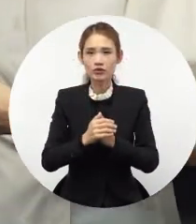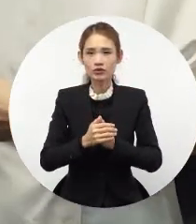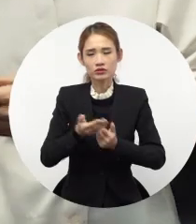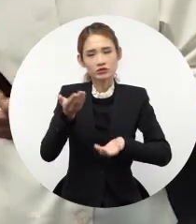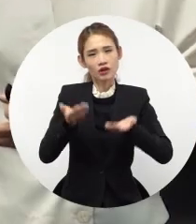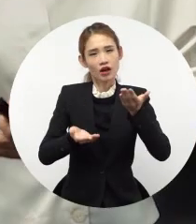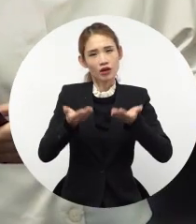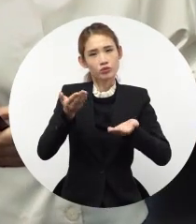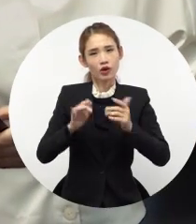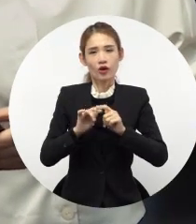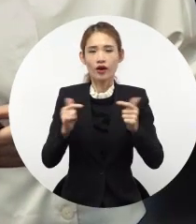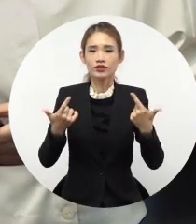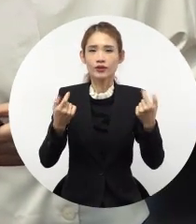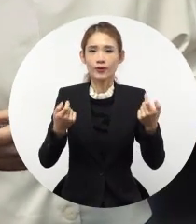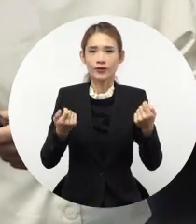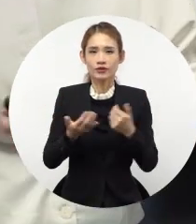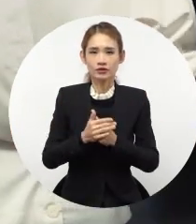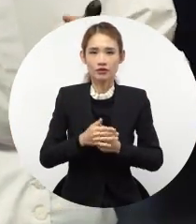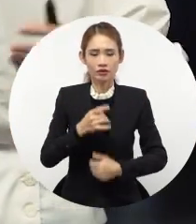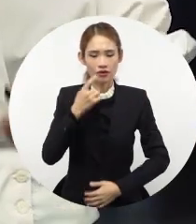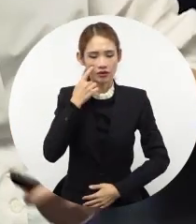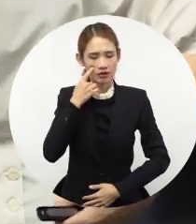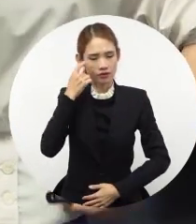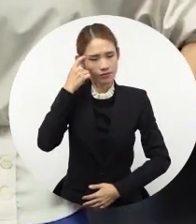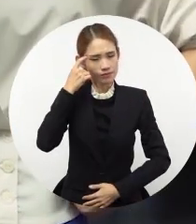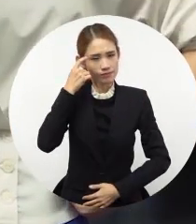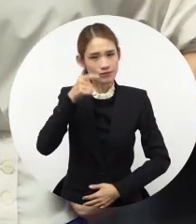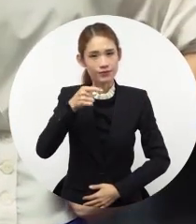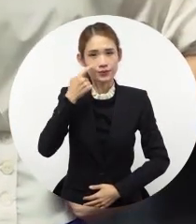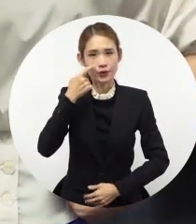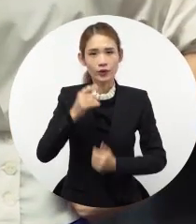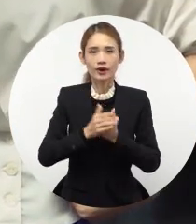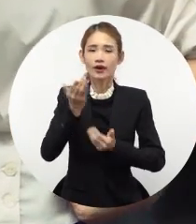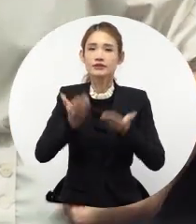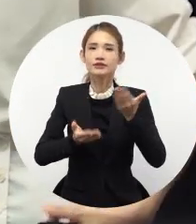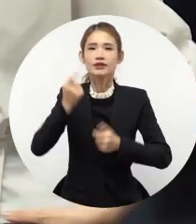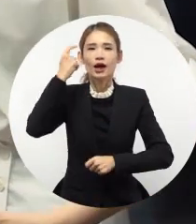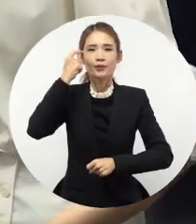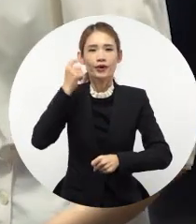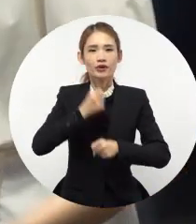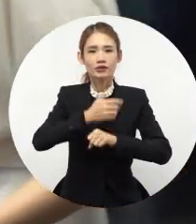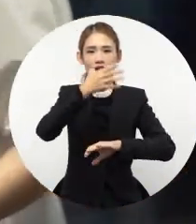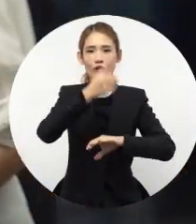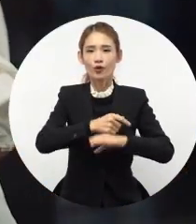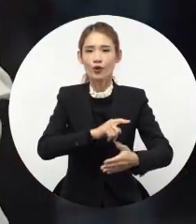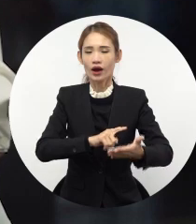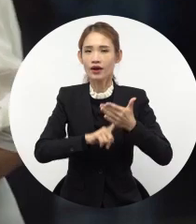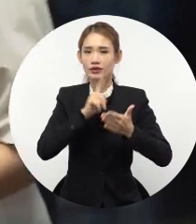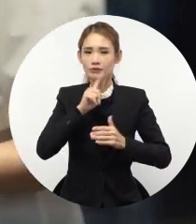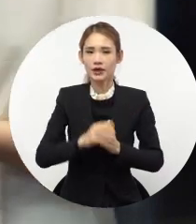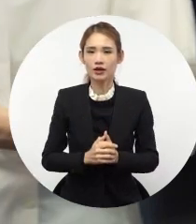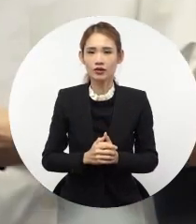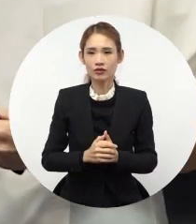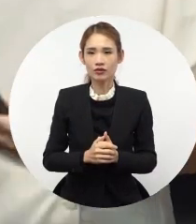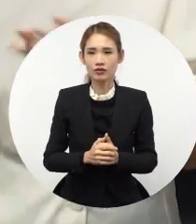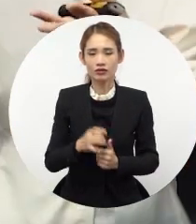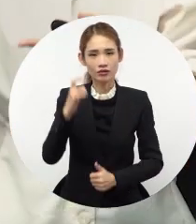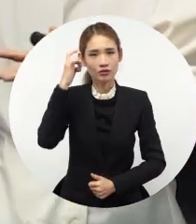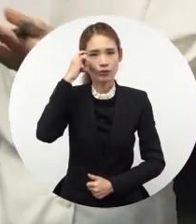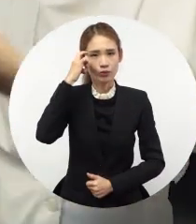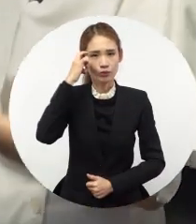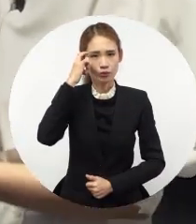봤을 때는 차별이 아닌 것 같은데 가만 보니까 이거 차별이잖아 싶은 결과를 초래한다는